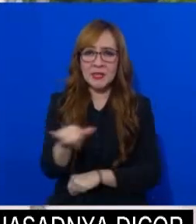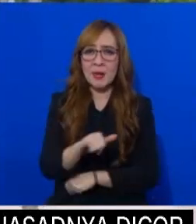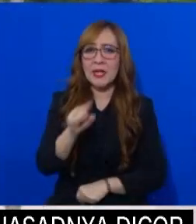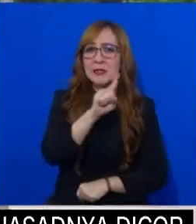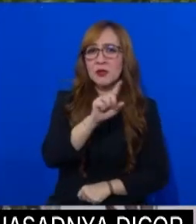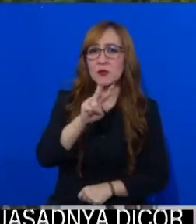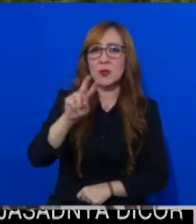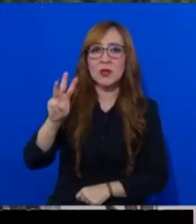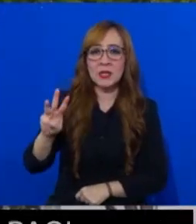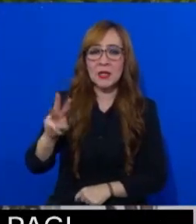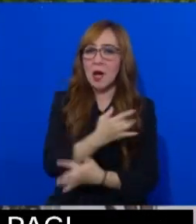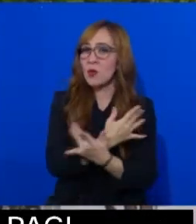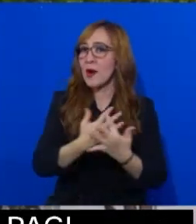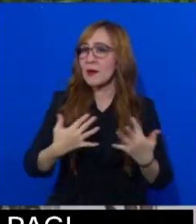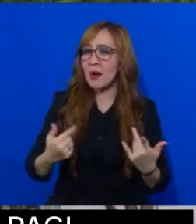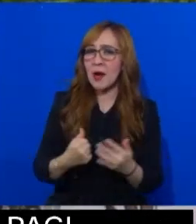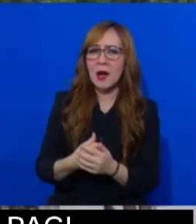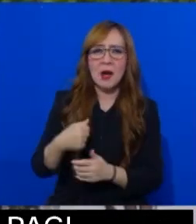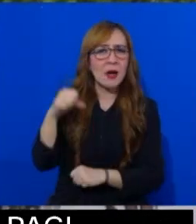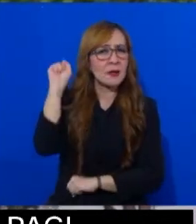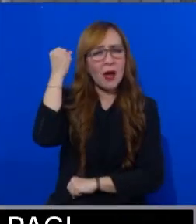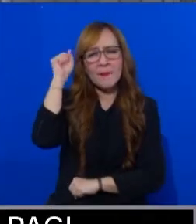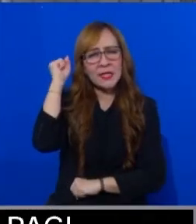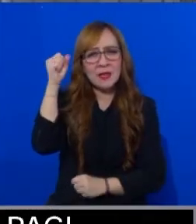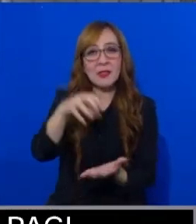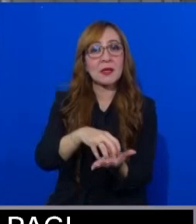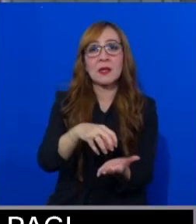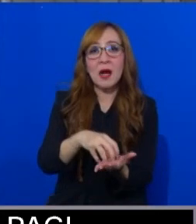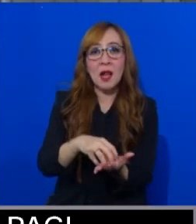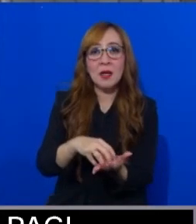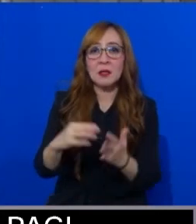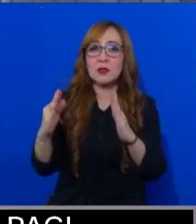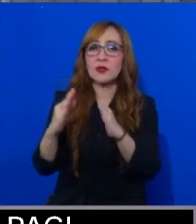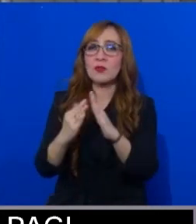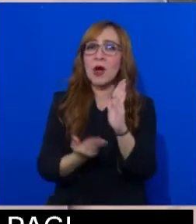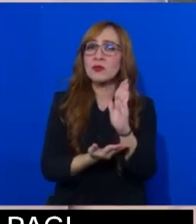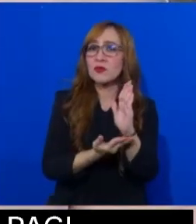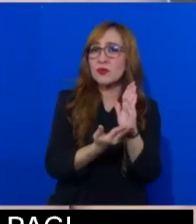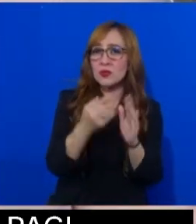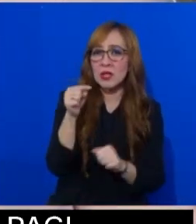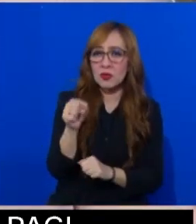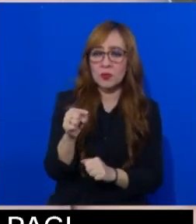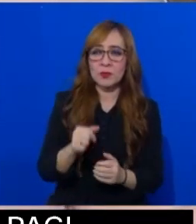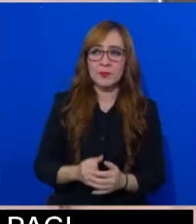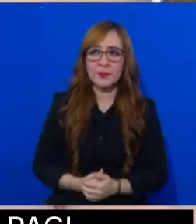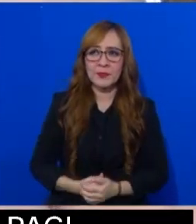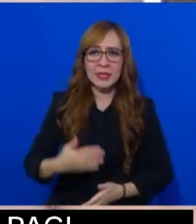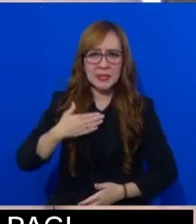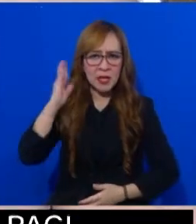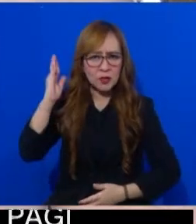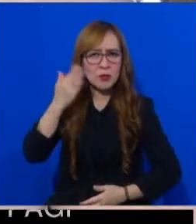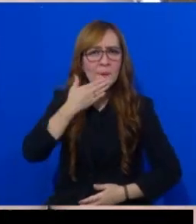123 keluarga Kampung Bayam belum diperbolehkan tinggal di Rusun Bayam. Tercatat, saya pun udah punya